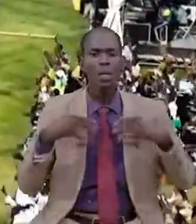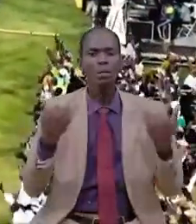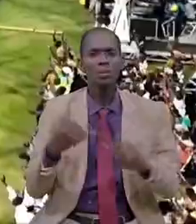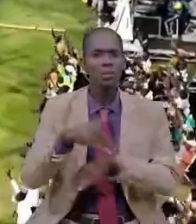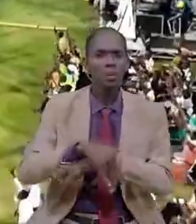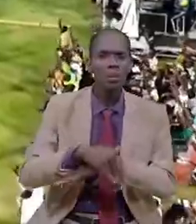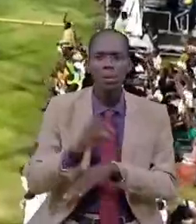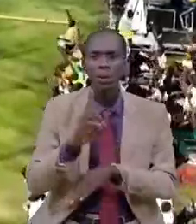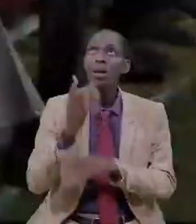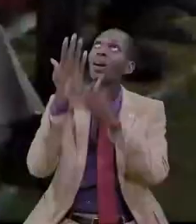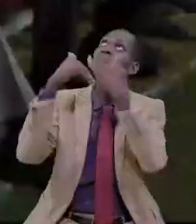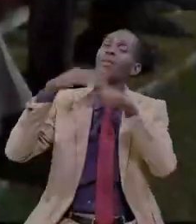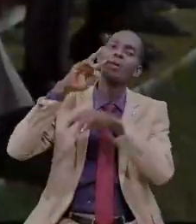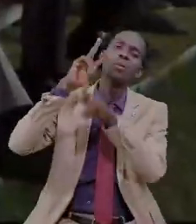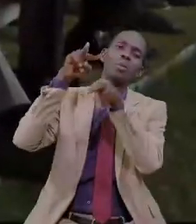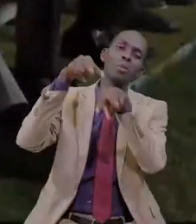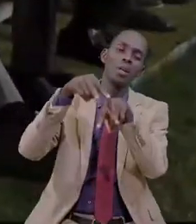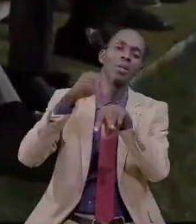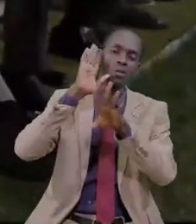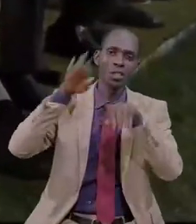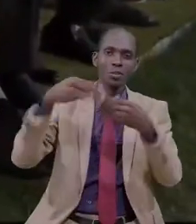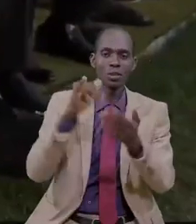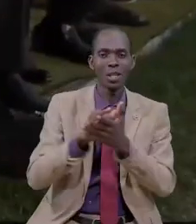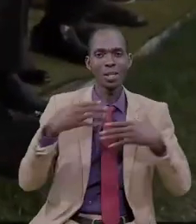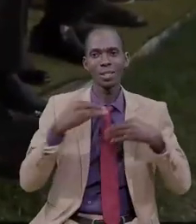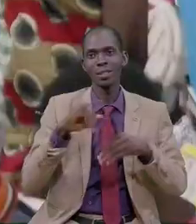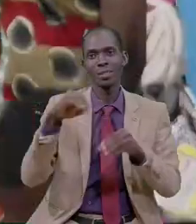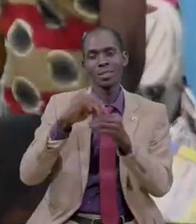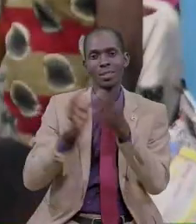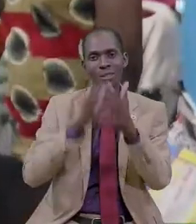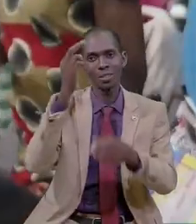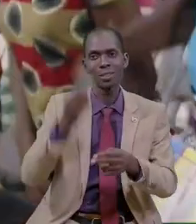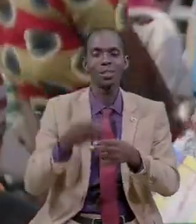seen le ciel t'a vu là-bas. Il te donnera cette guérison.